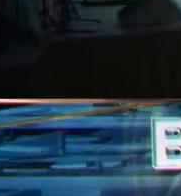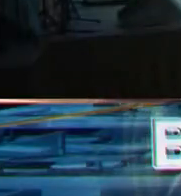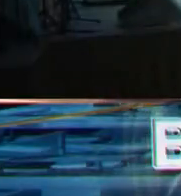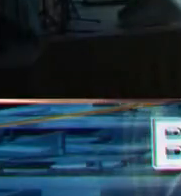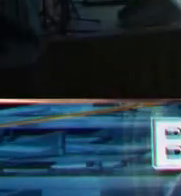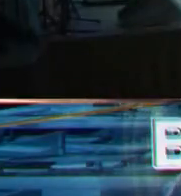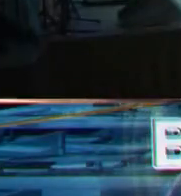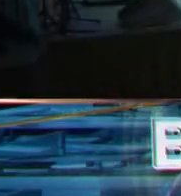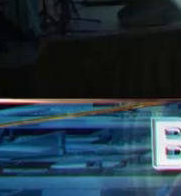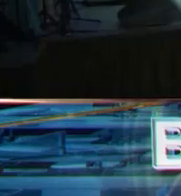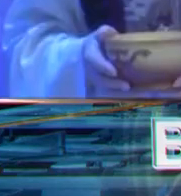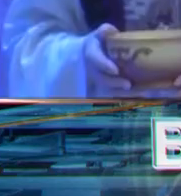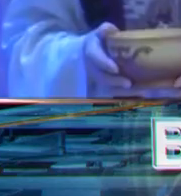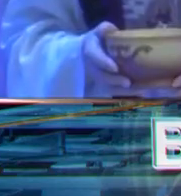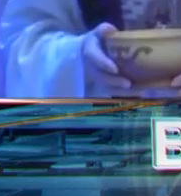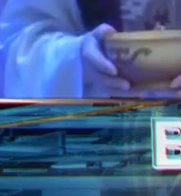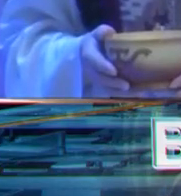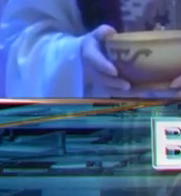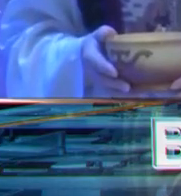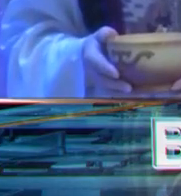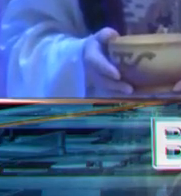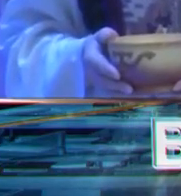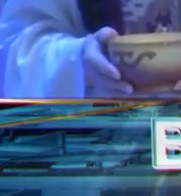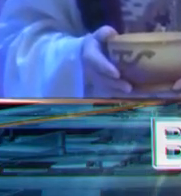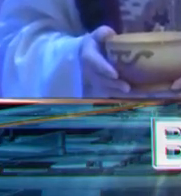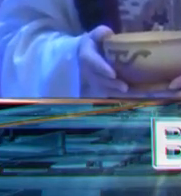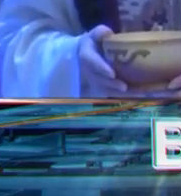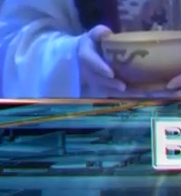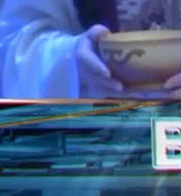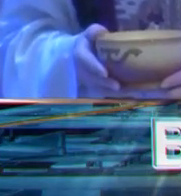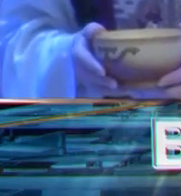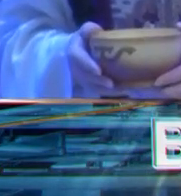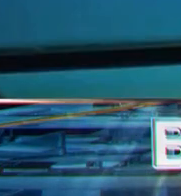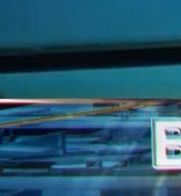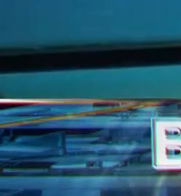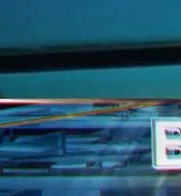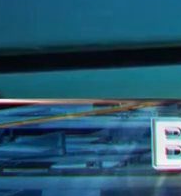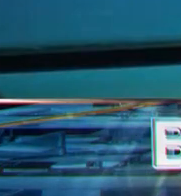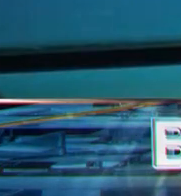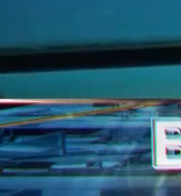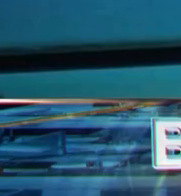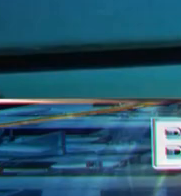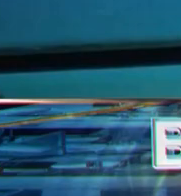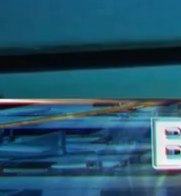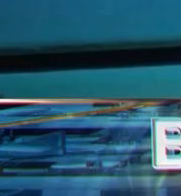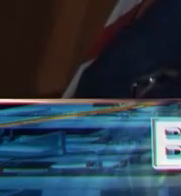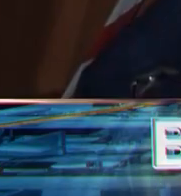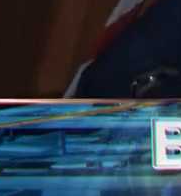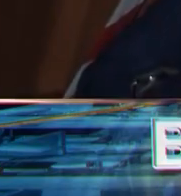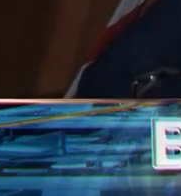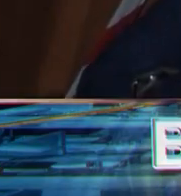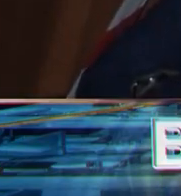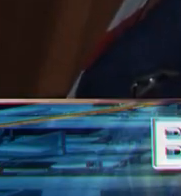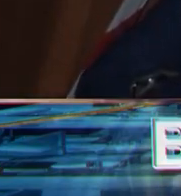Абай Тоғжан Алматыдағы Алатау дәстүрлі өнер театрында Абайдың 175 жылдығына арналған сахналық қойылым